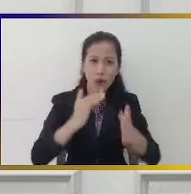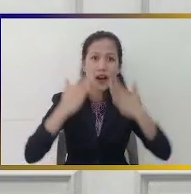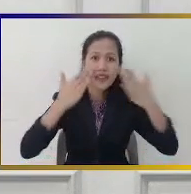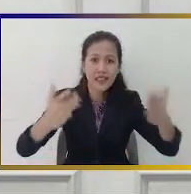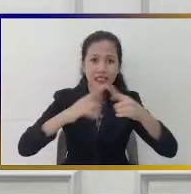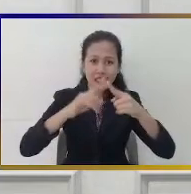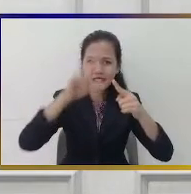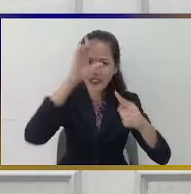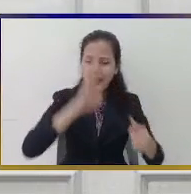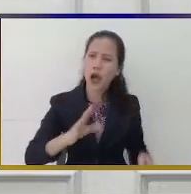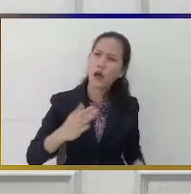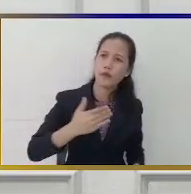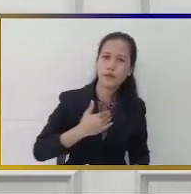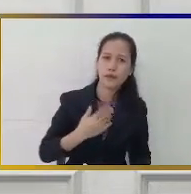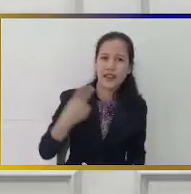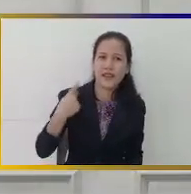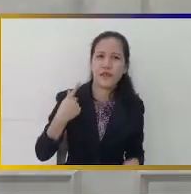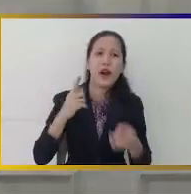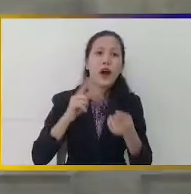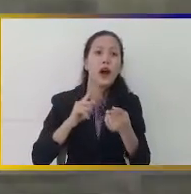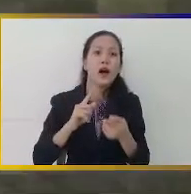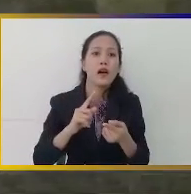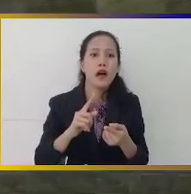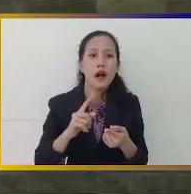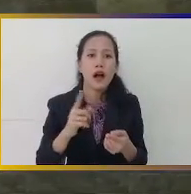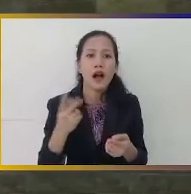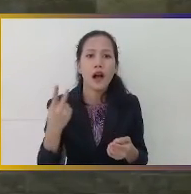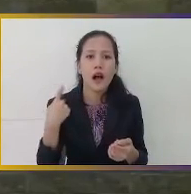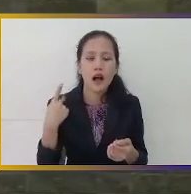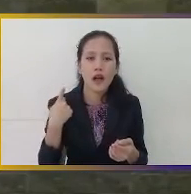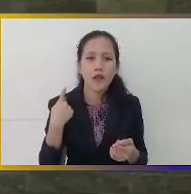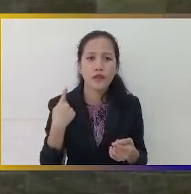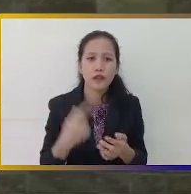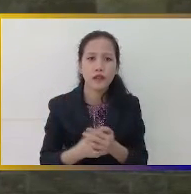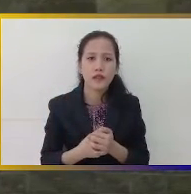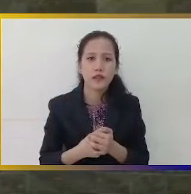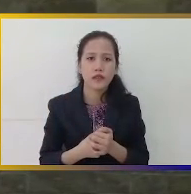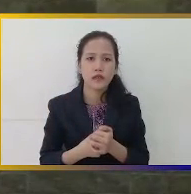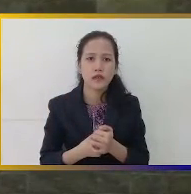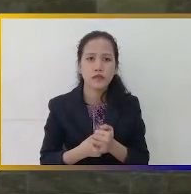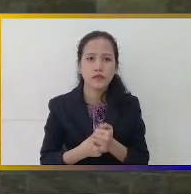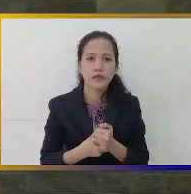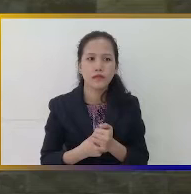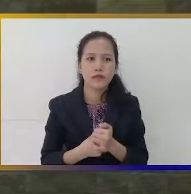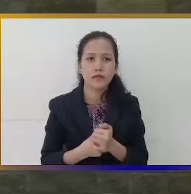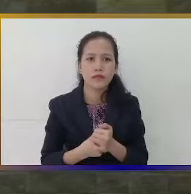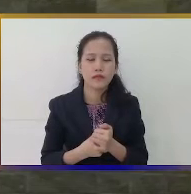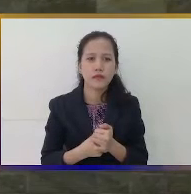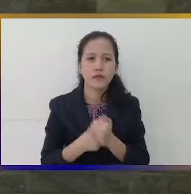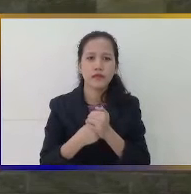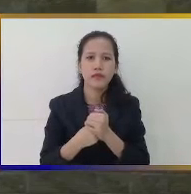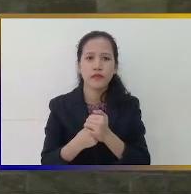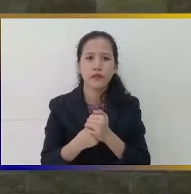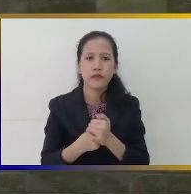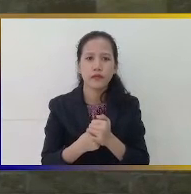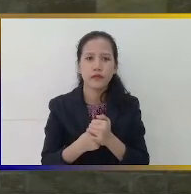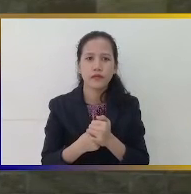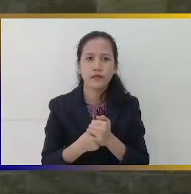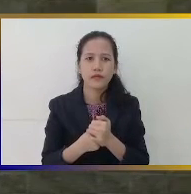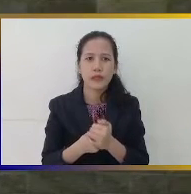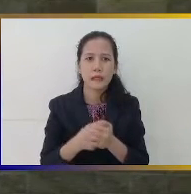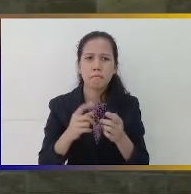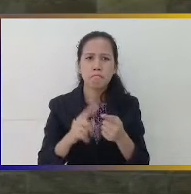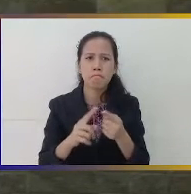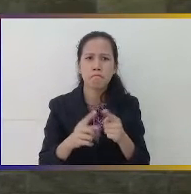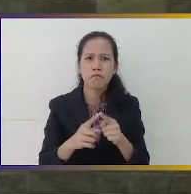ako eh. Ano po? May kainggitan po ako sa mga members po rito. Ano kung bakit? Punong-puno po kayo ng salita ng